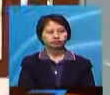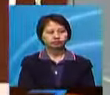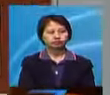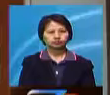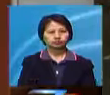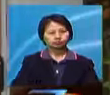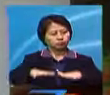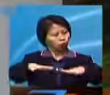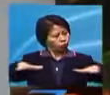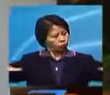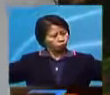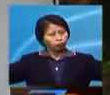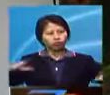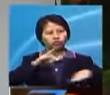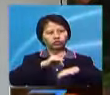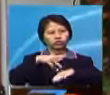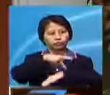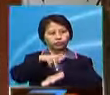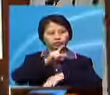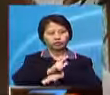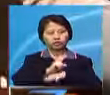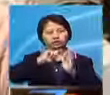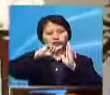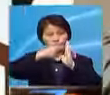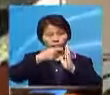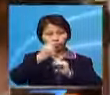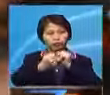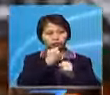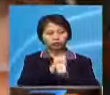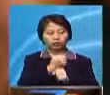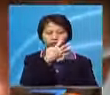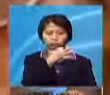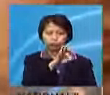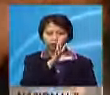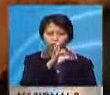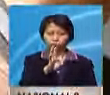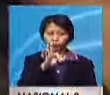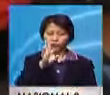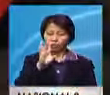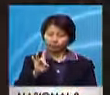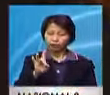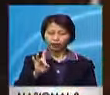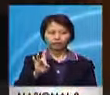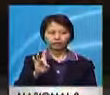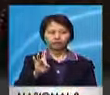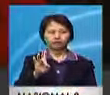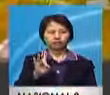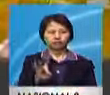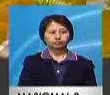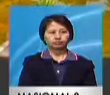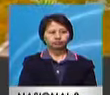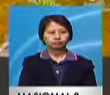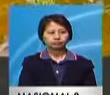Laman padi di Chenang Langkawi mula beroperasi pada tahun 1998.